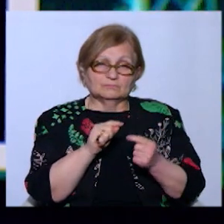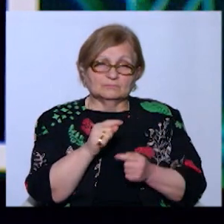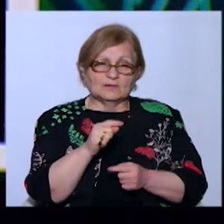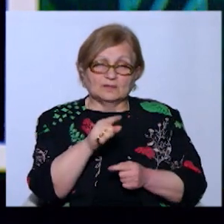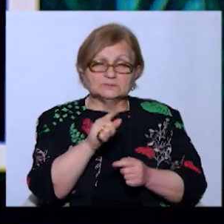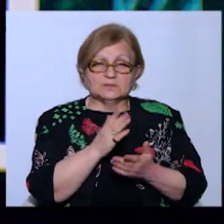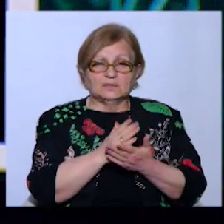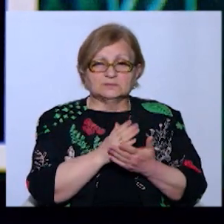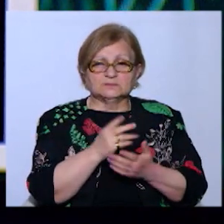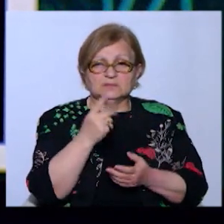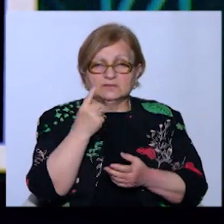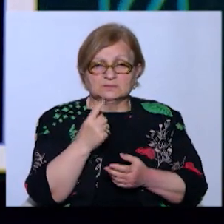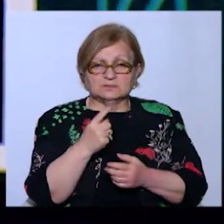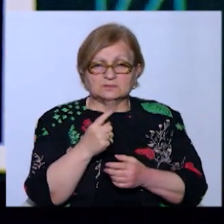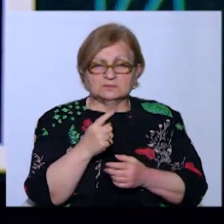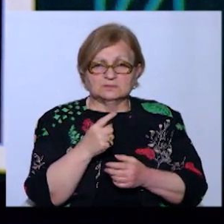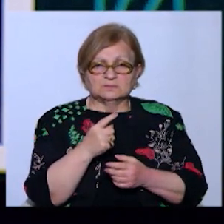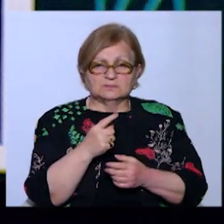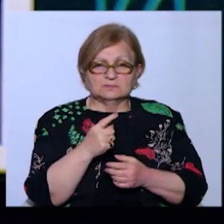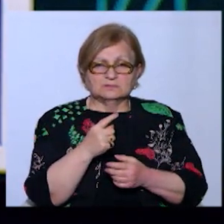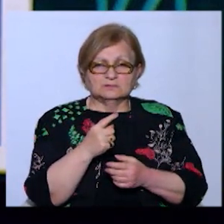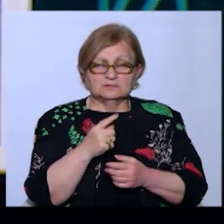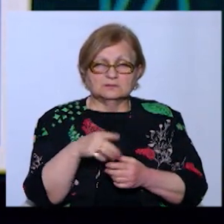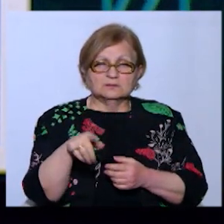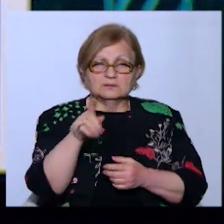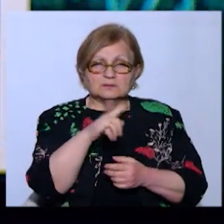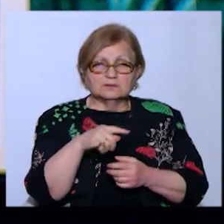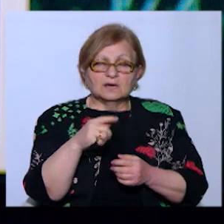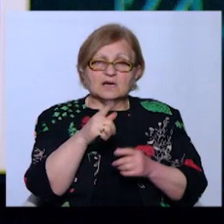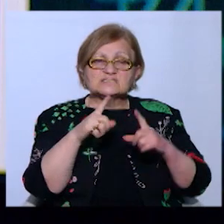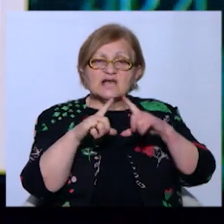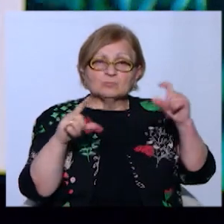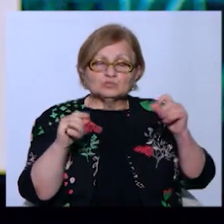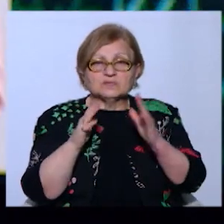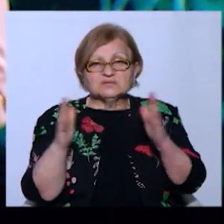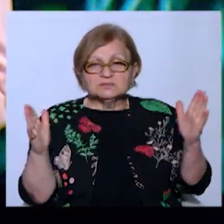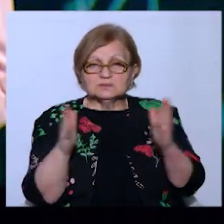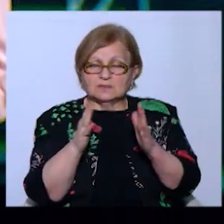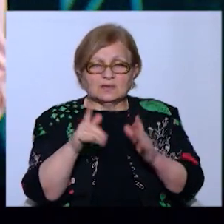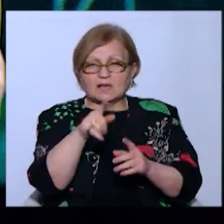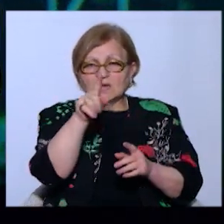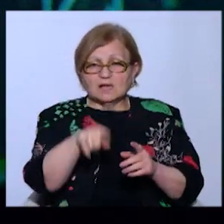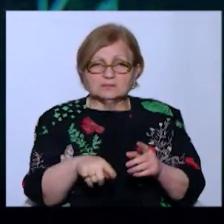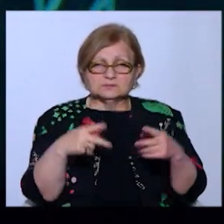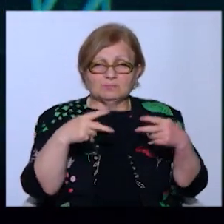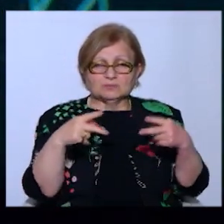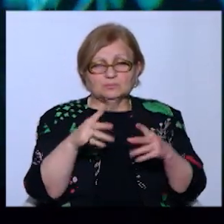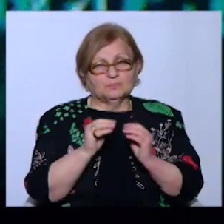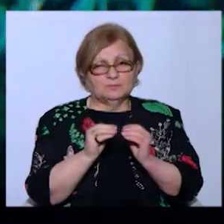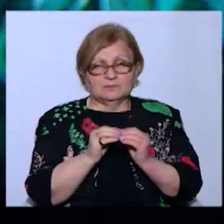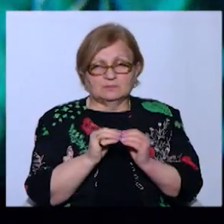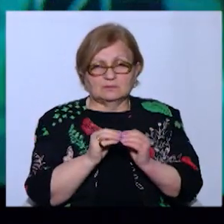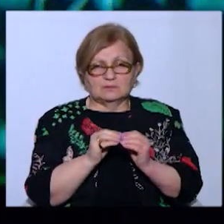1. ანუ გამოვიდა რომ არა აქვს მნიშვნელობა რამდენად დიდია სამკუთხედი, ეს ფარდობები ყოველთვის მუდმივია.